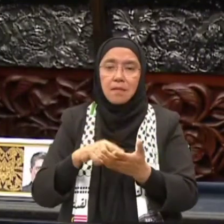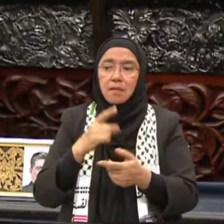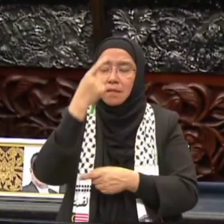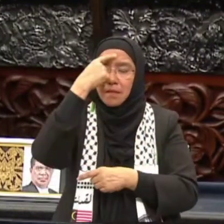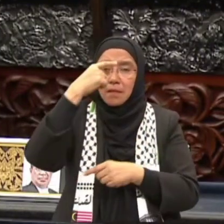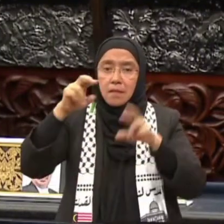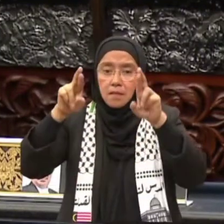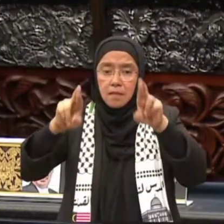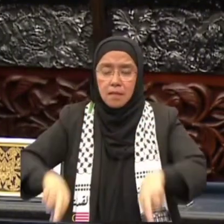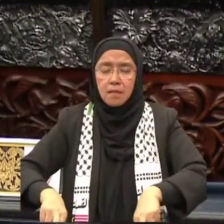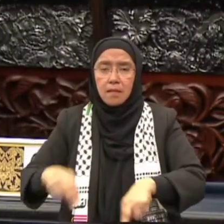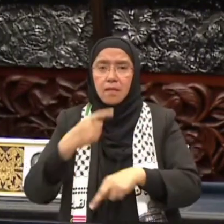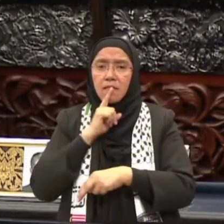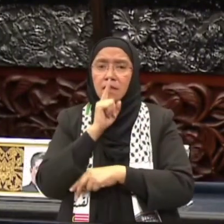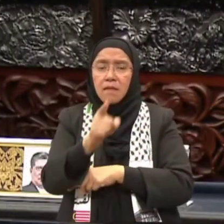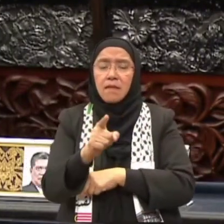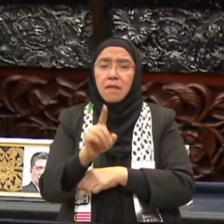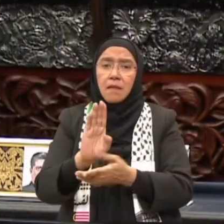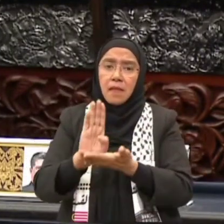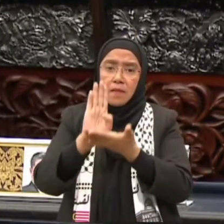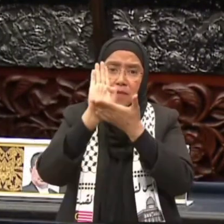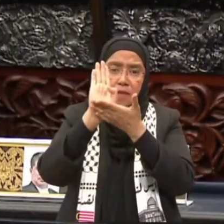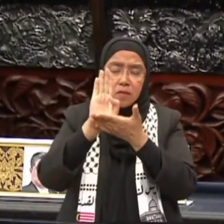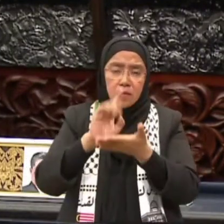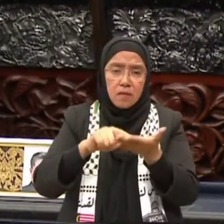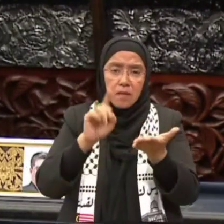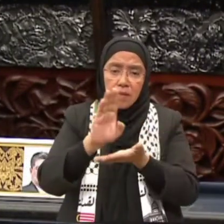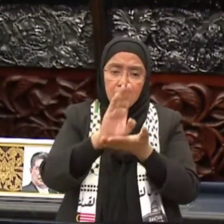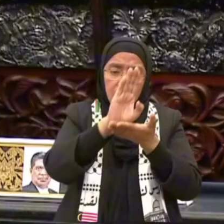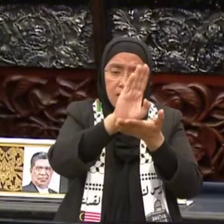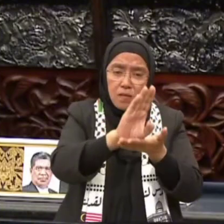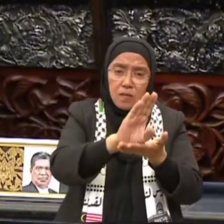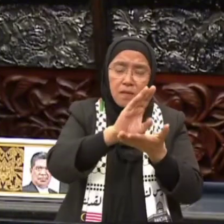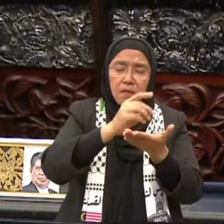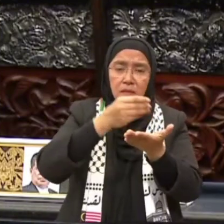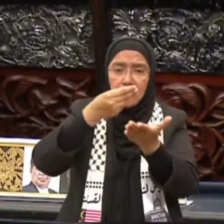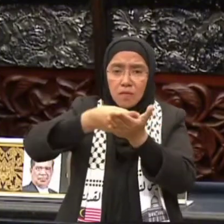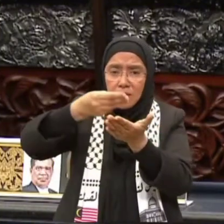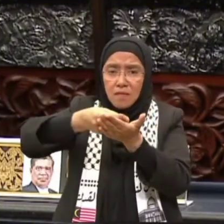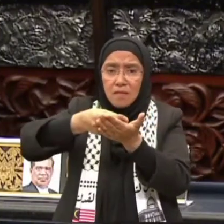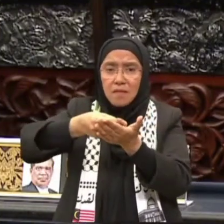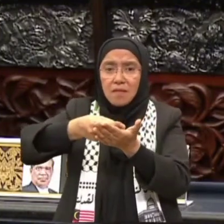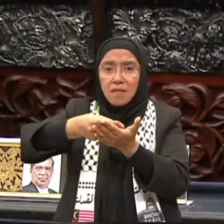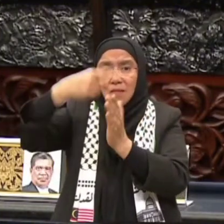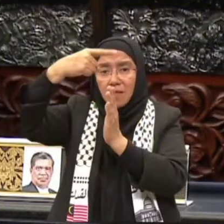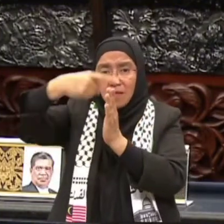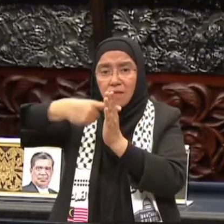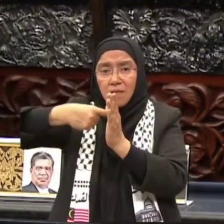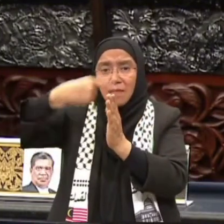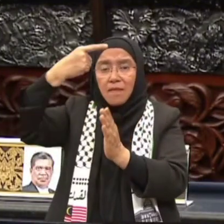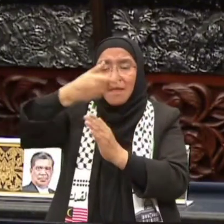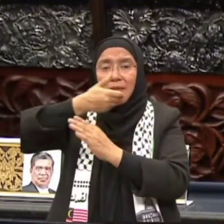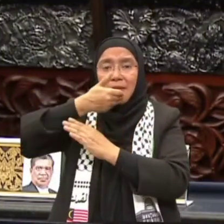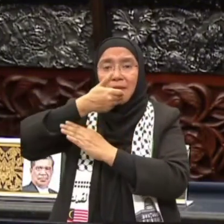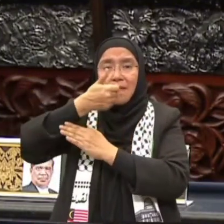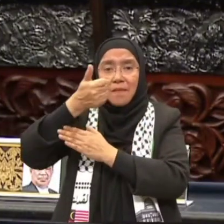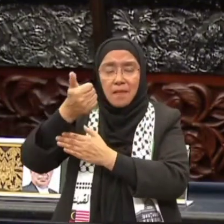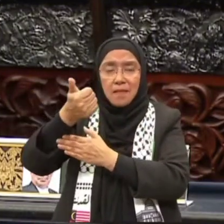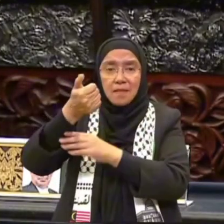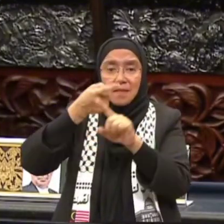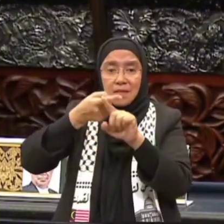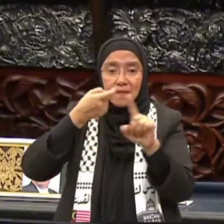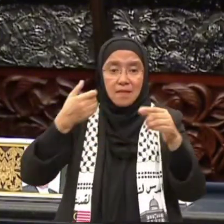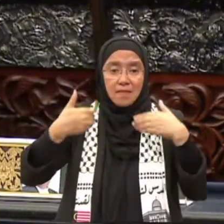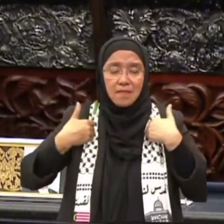adalah dalam bentuk secara bantuan tunai bulanan yang lebih besar daripada yang ada sekarang